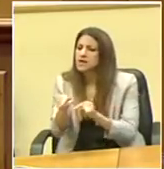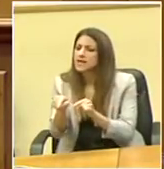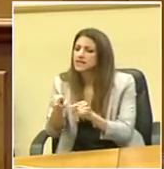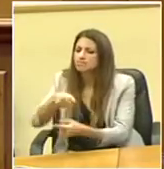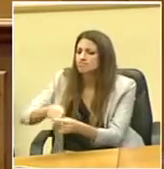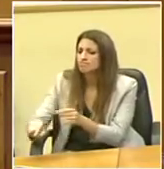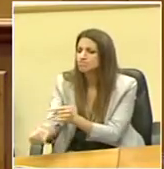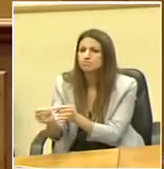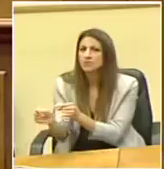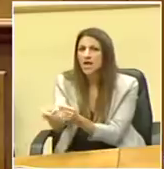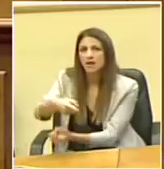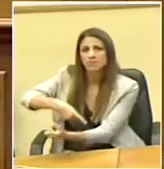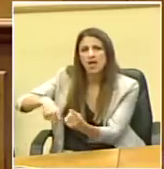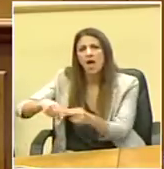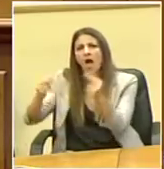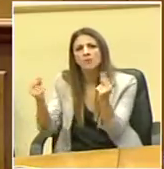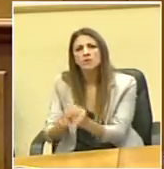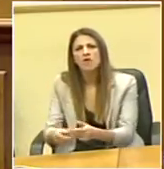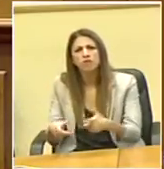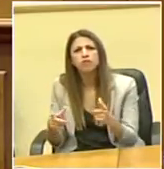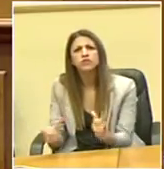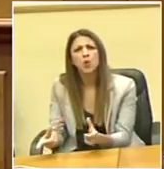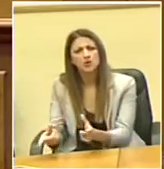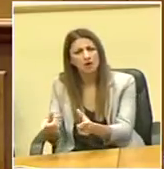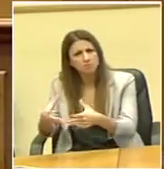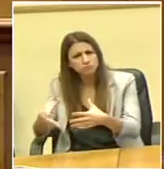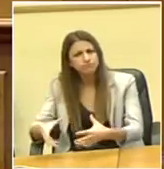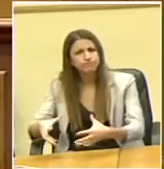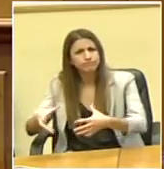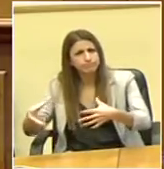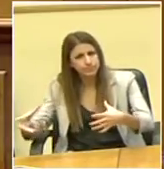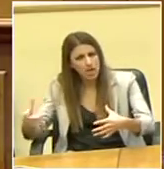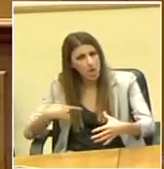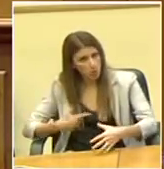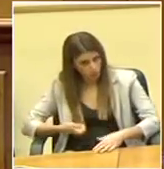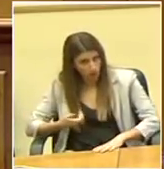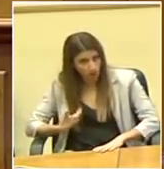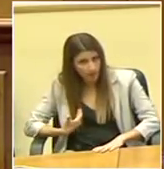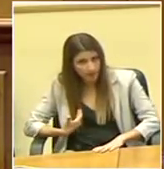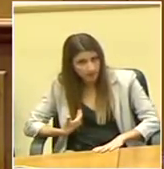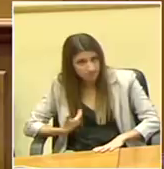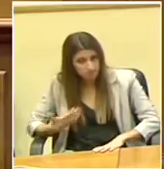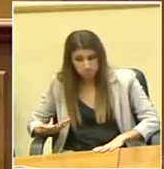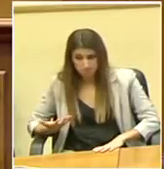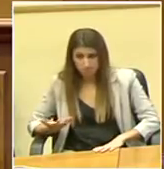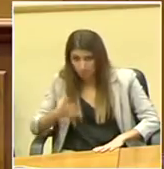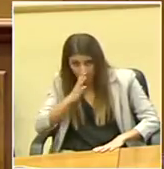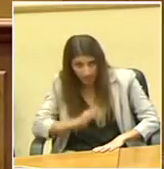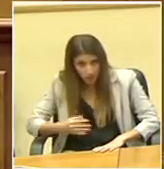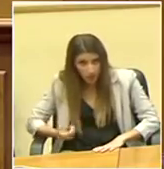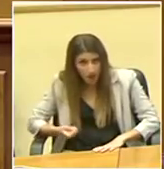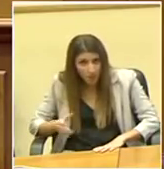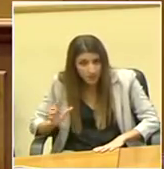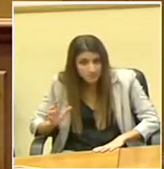ανακυκλώνουμε τη φτώχεια. Το θέμα είναι αν το κάνουμε αυτό, πόσο το κάνουμε και